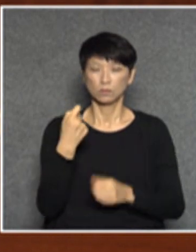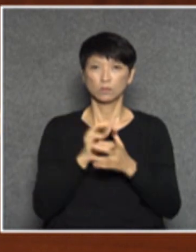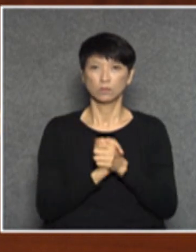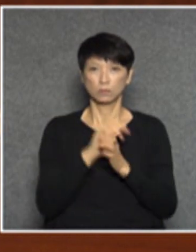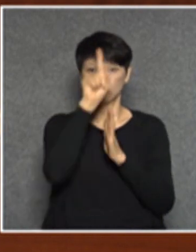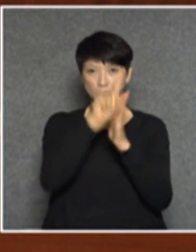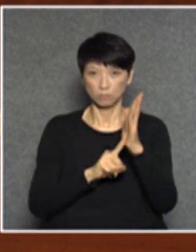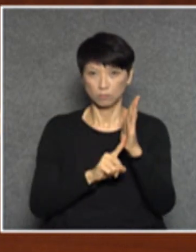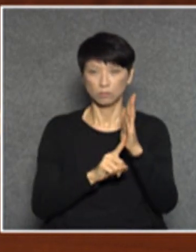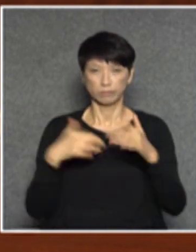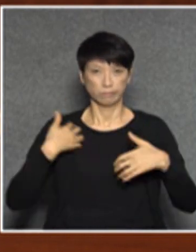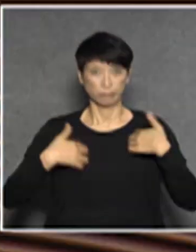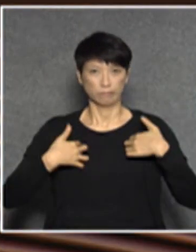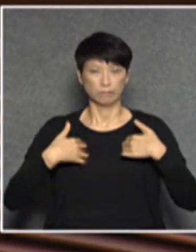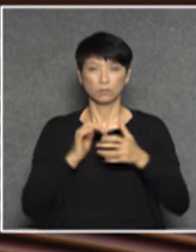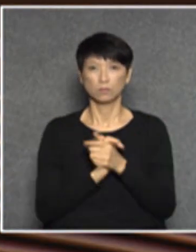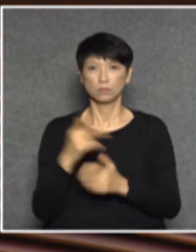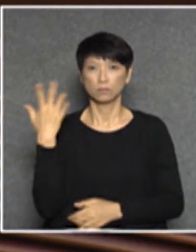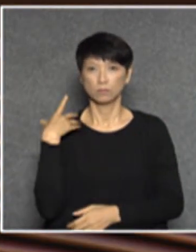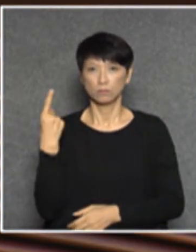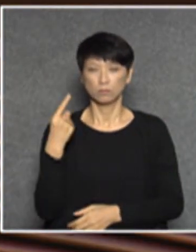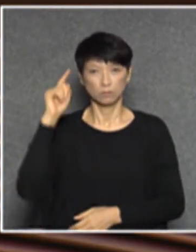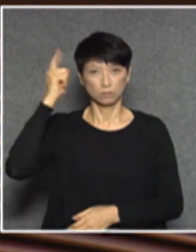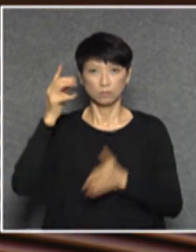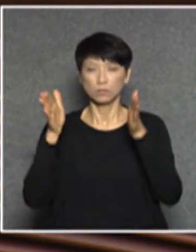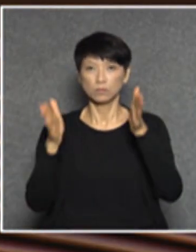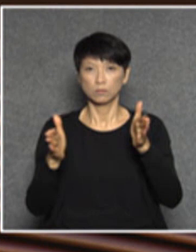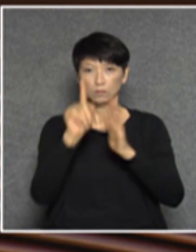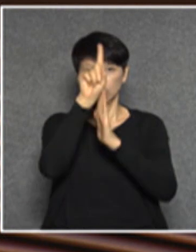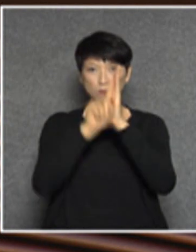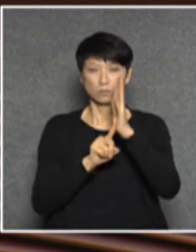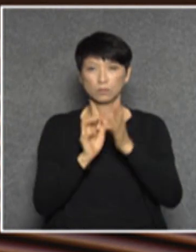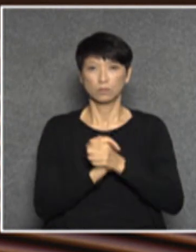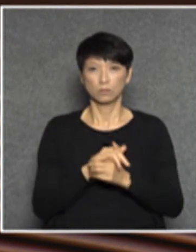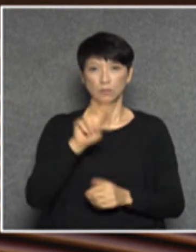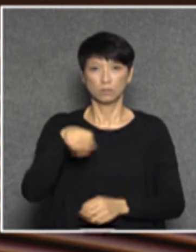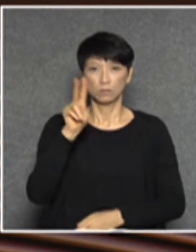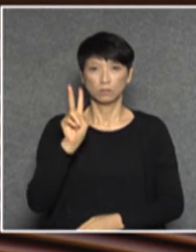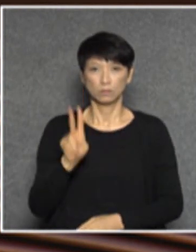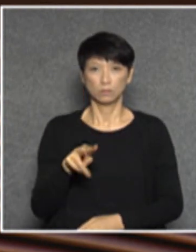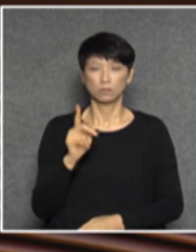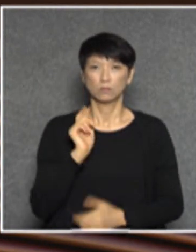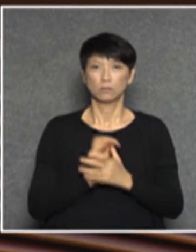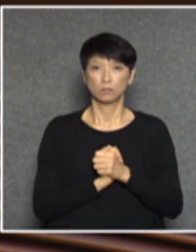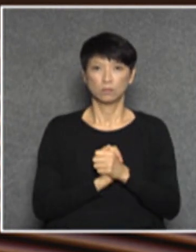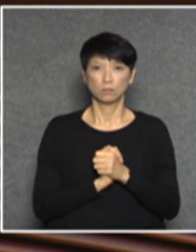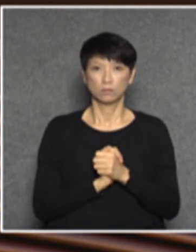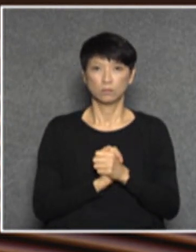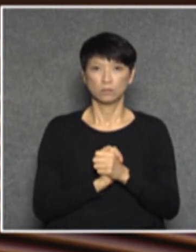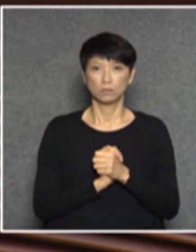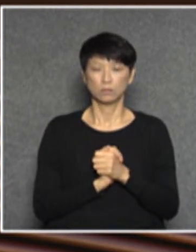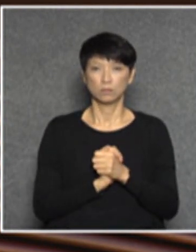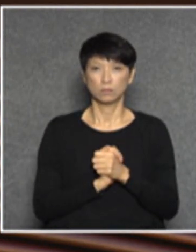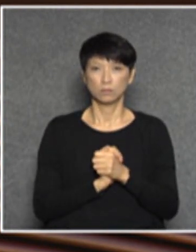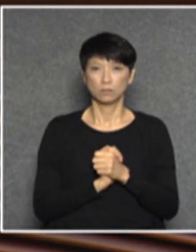市，昨日單日曾一度下跌超過2000點，點數呢